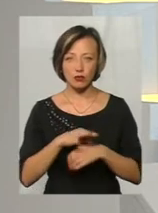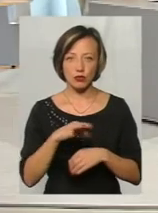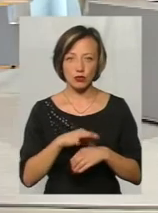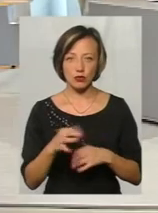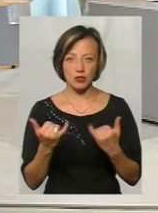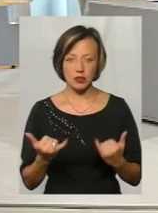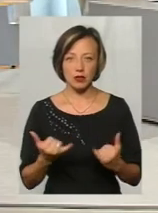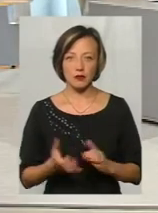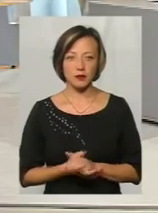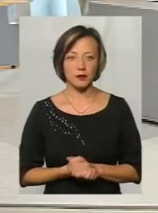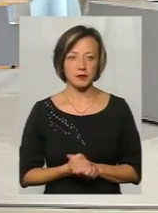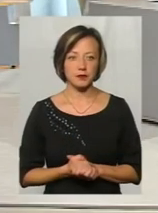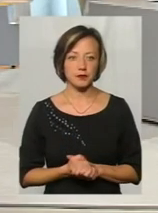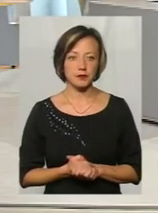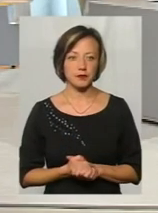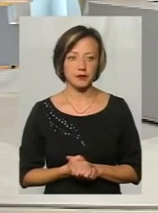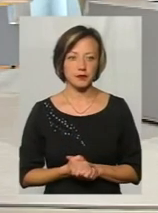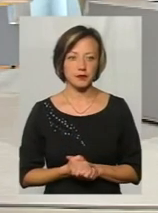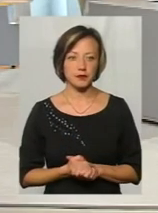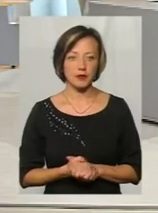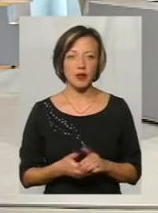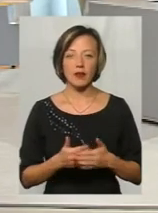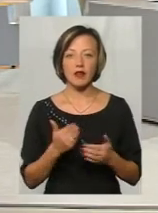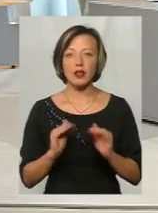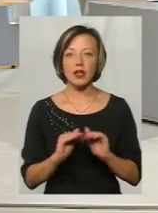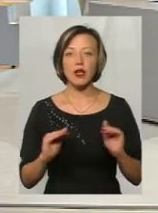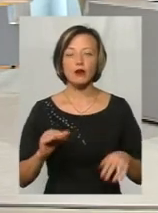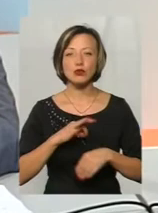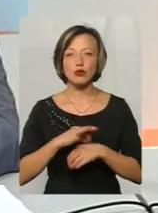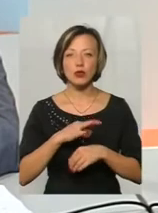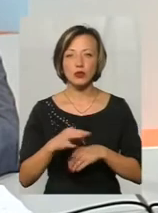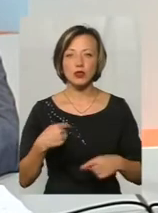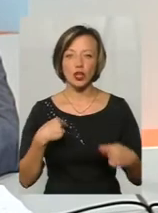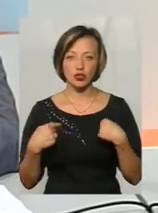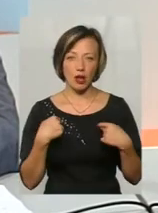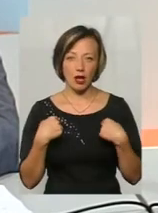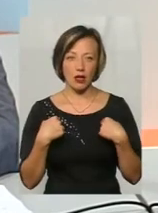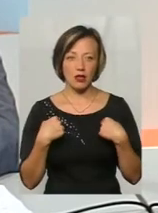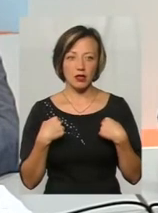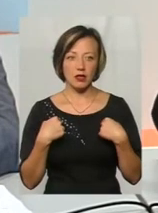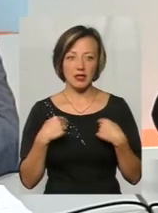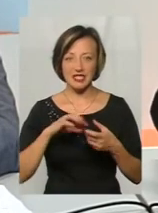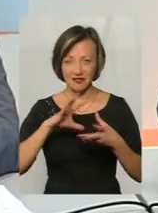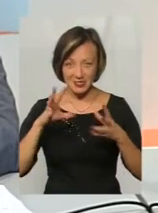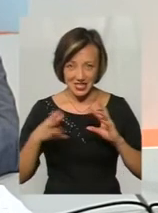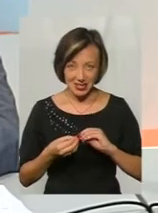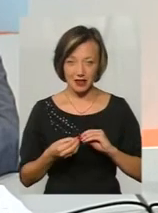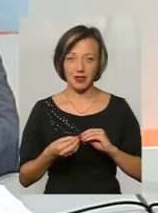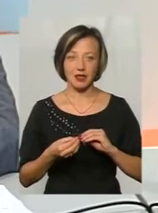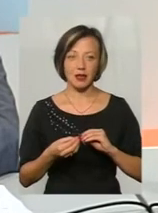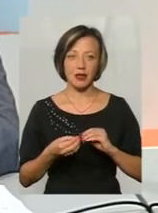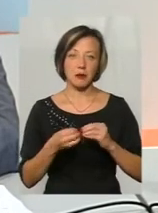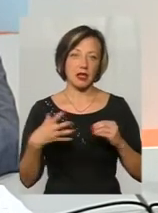страждають зараз? А я вам скажу, від дитячої жорстокості страждає із всіх постраждалих